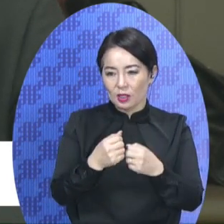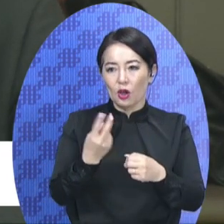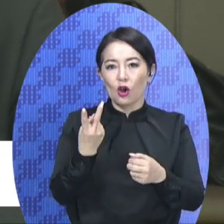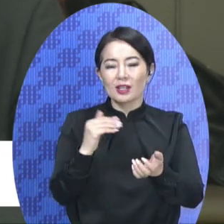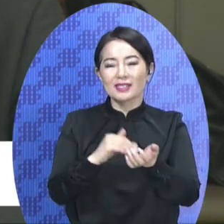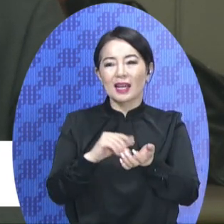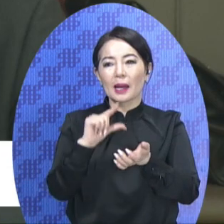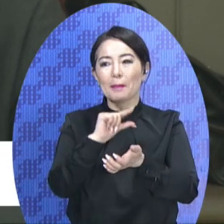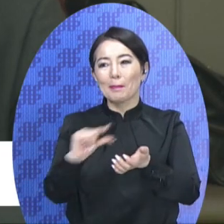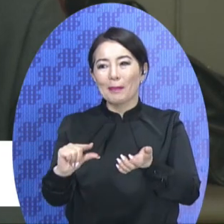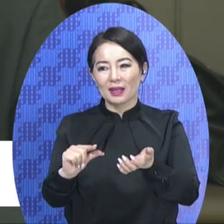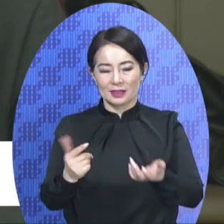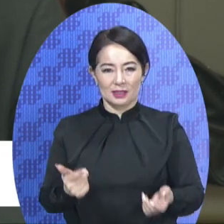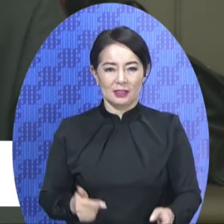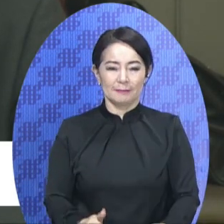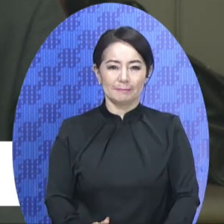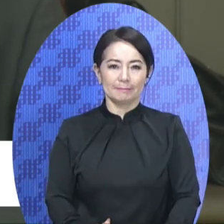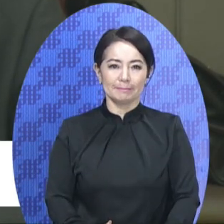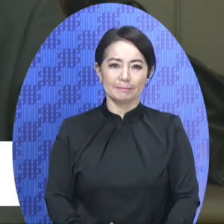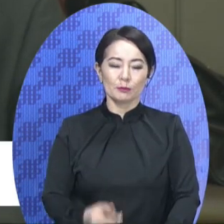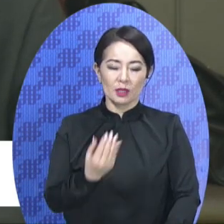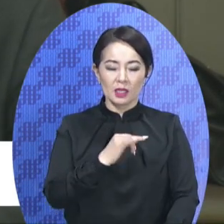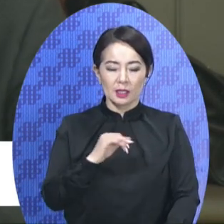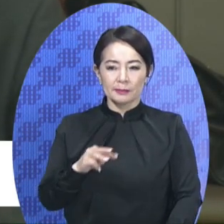дахин буурах ийм